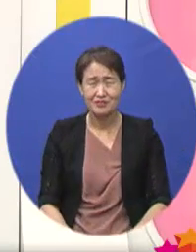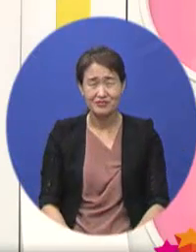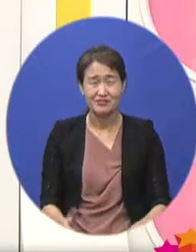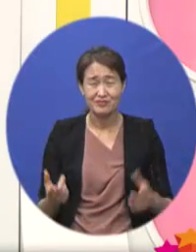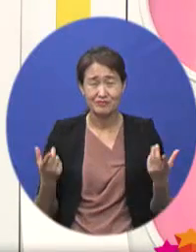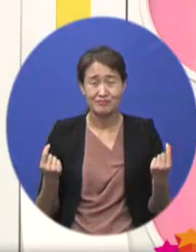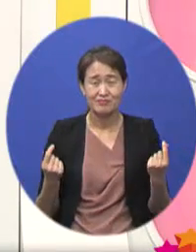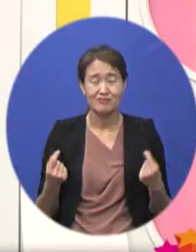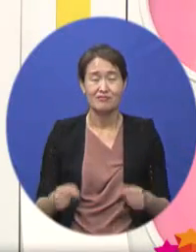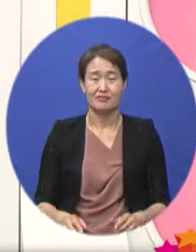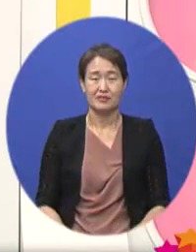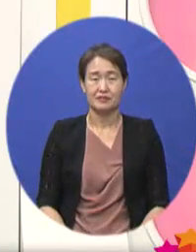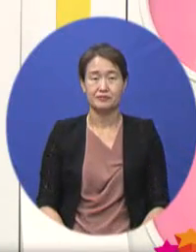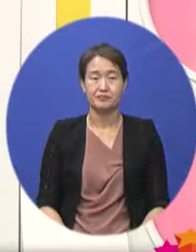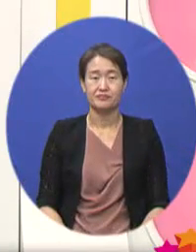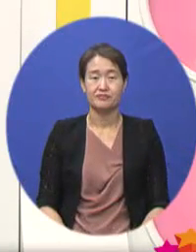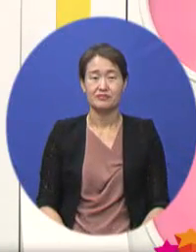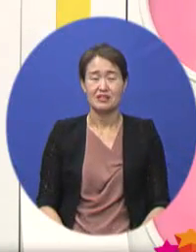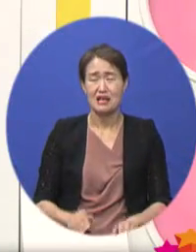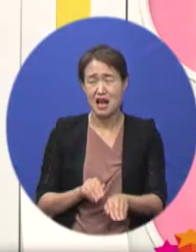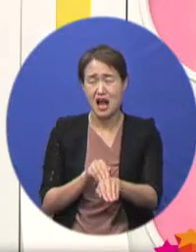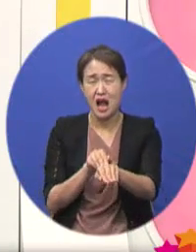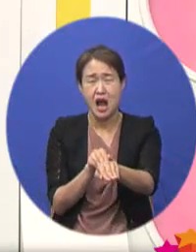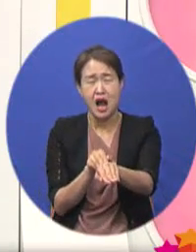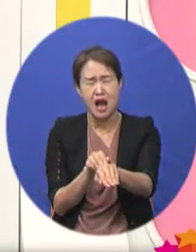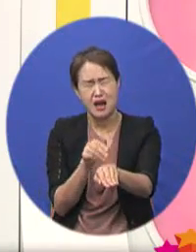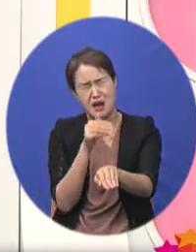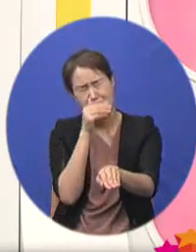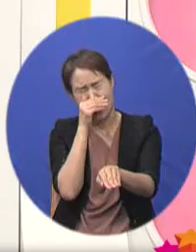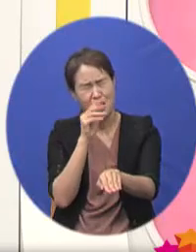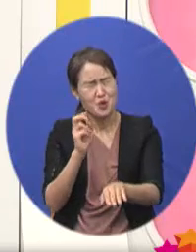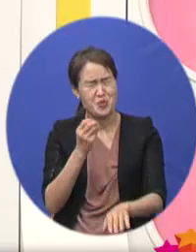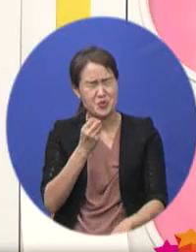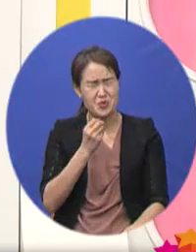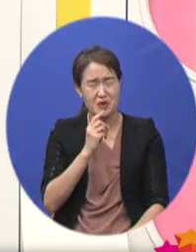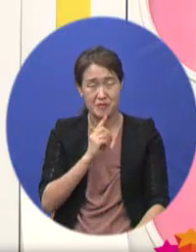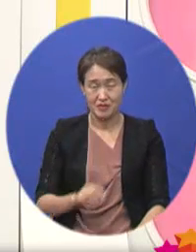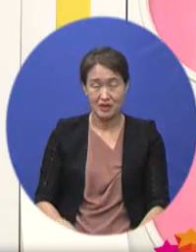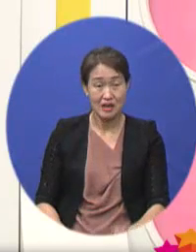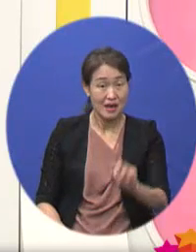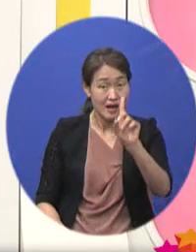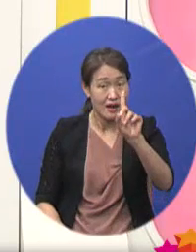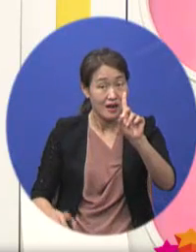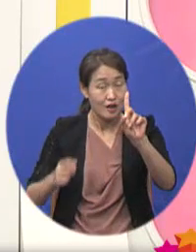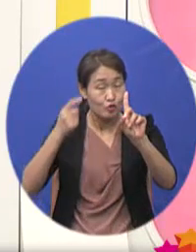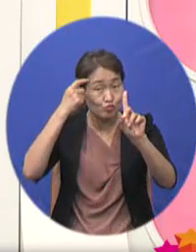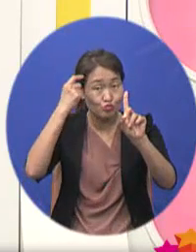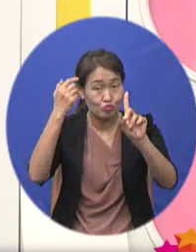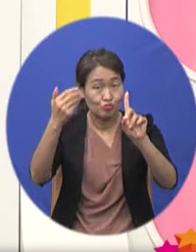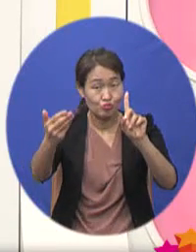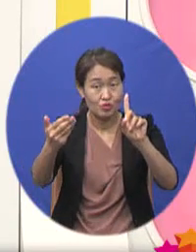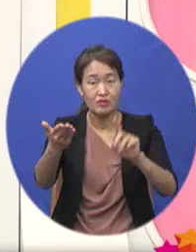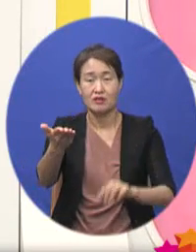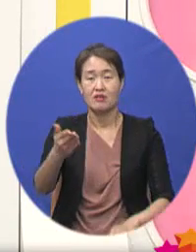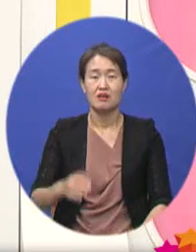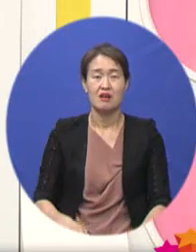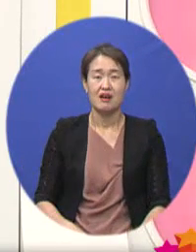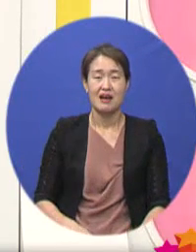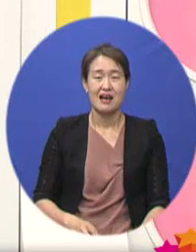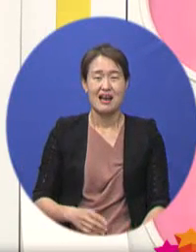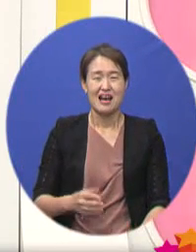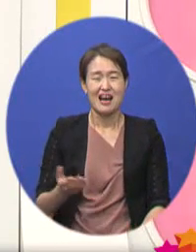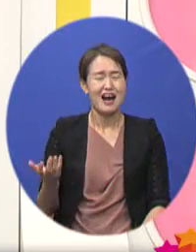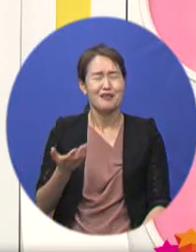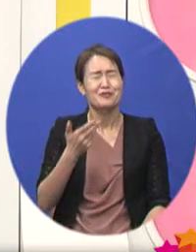네. 네. 왔다 갔다 차도 막히고. 네. 네. 우리 저 정동호 어르신께 한 가지만 제가 물어볼게요. 안 아프게